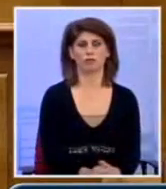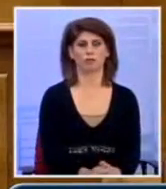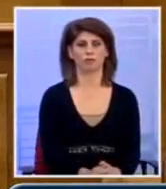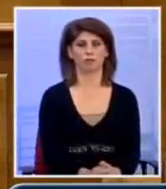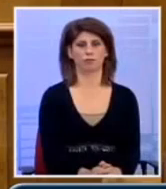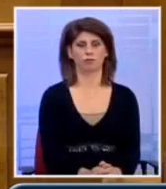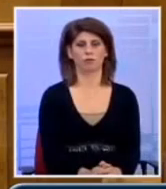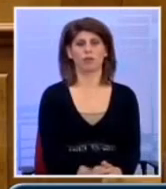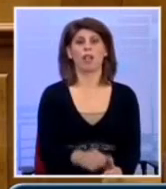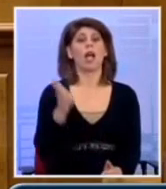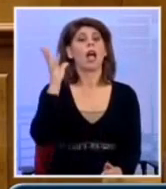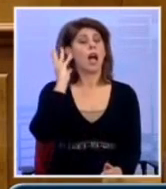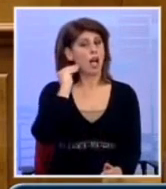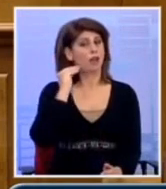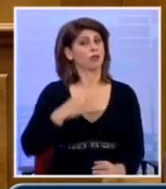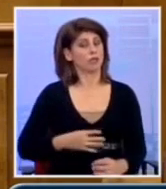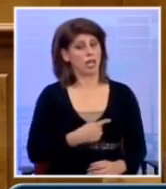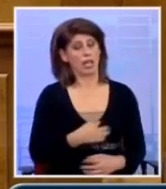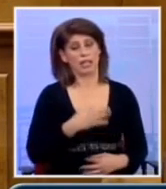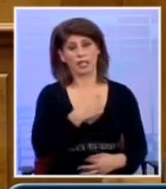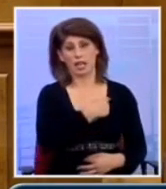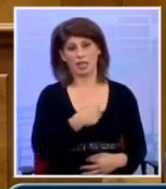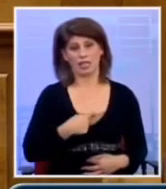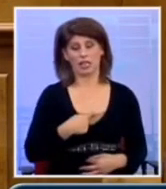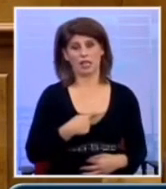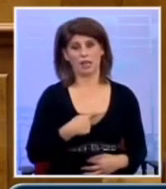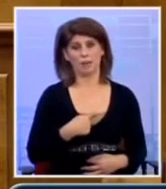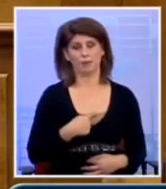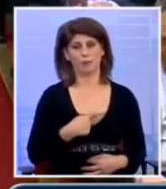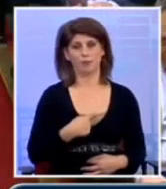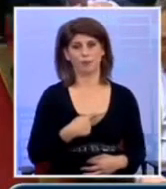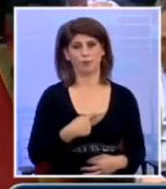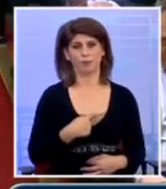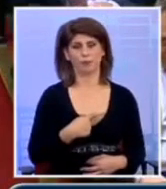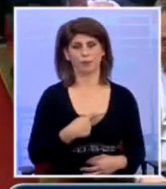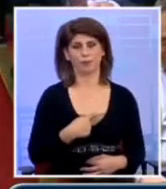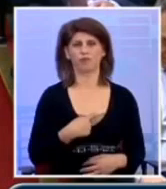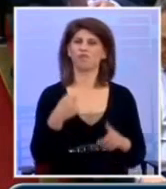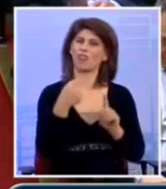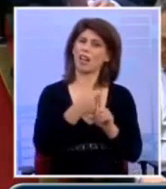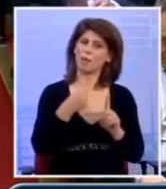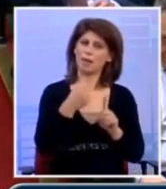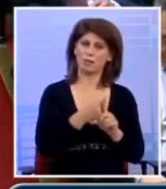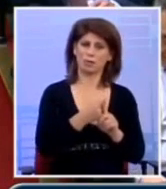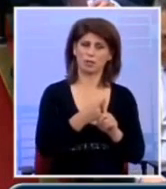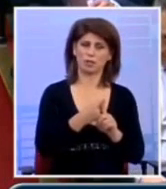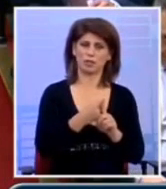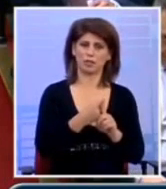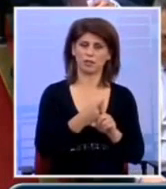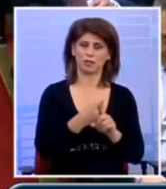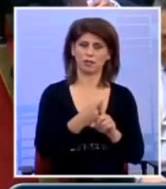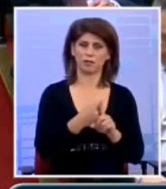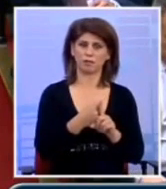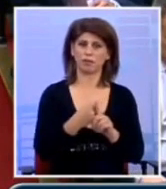Σας άκουσα όμως, κύριε Αρχηγέ της Αντιπολίτευσης, να υπερασπίζεστε